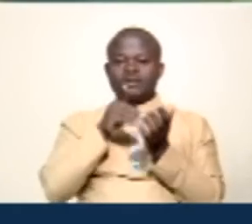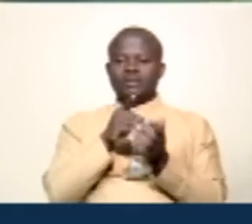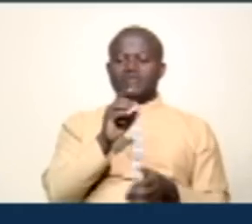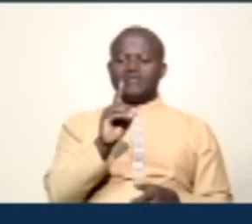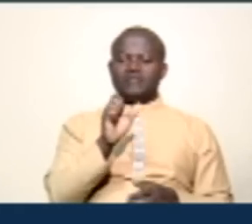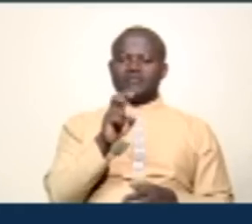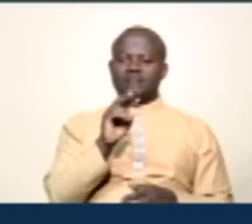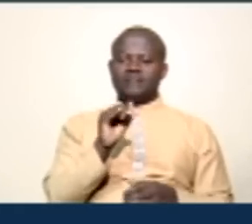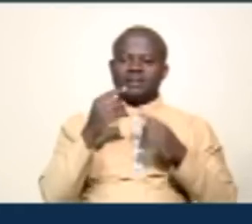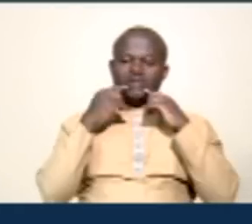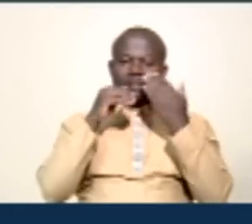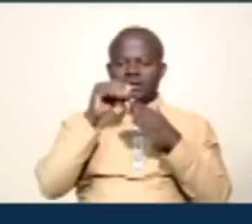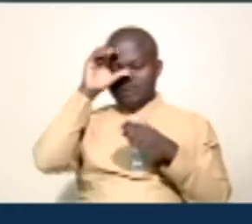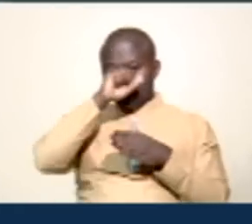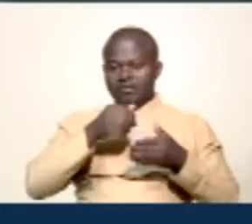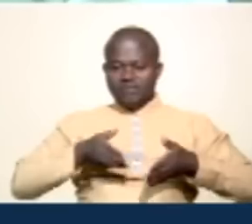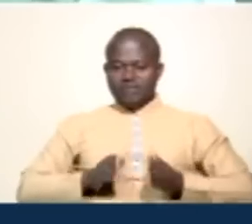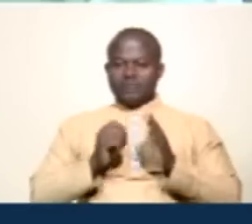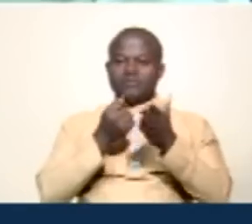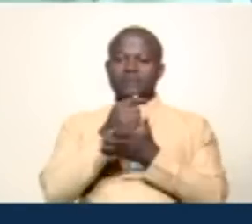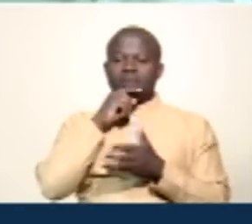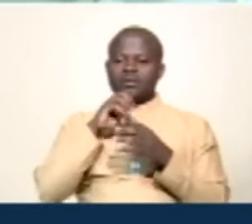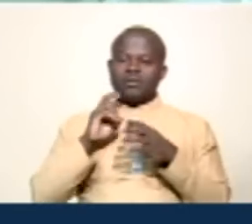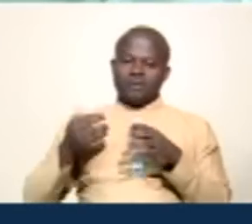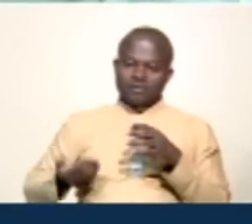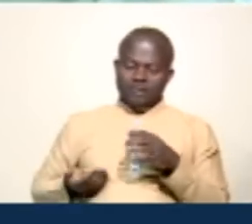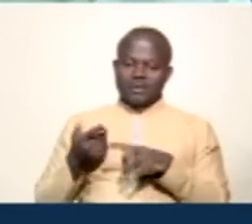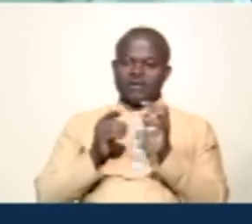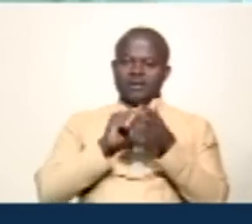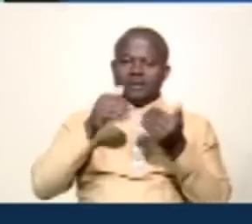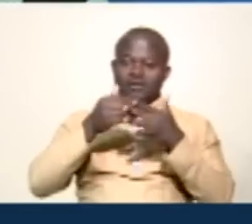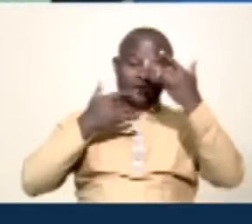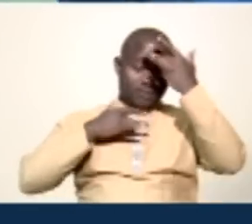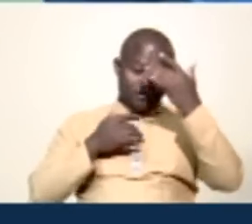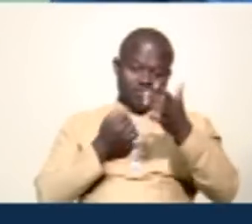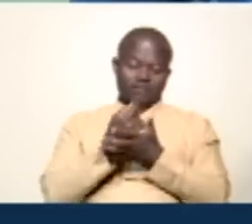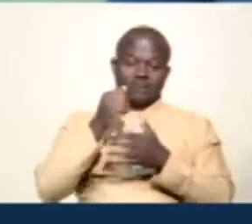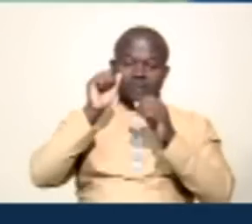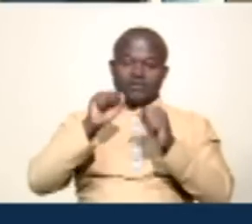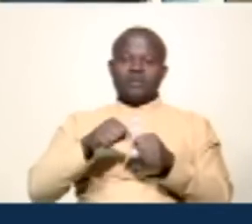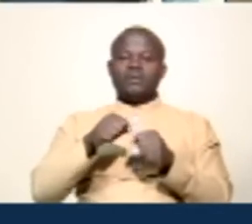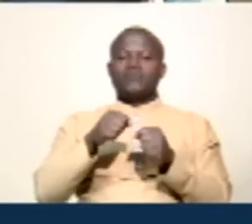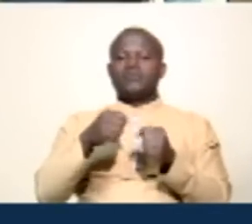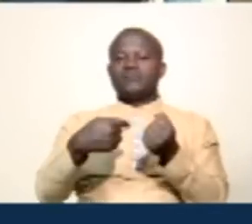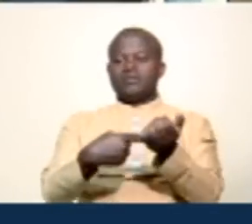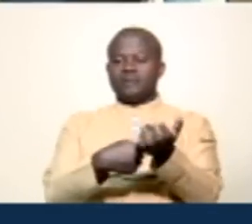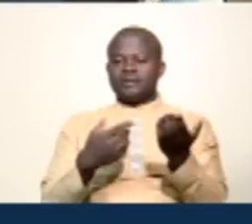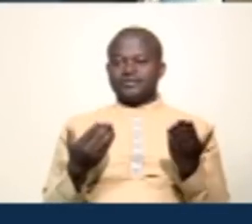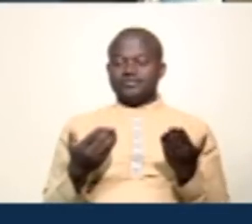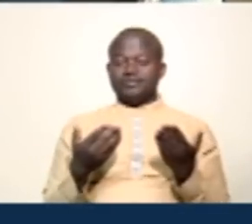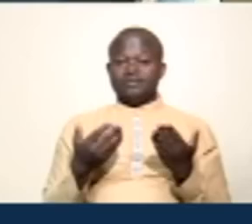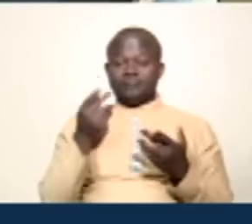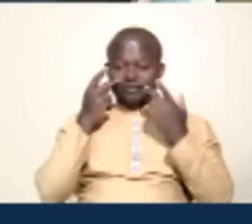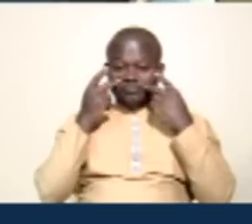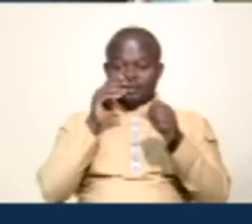Mwesige avuga ko kubura urubyaro bishobora guterwa n'umugabo cyangwa umugore ndetse izo ndwara zibitera zishobora no kuvurwa. Usanga